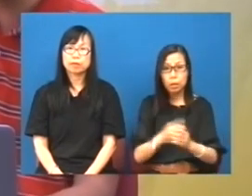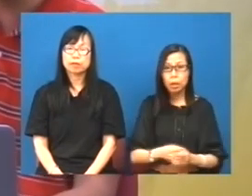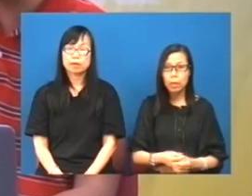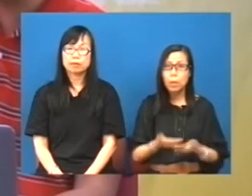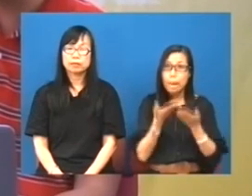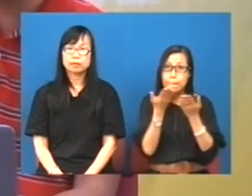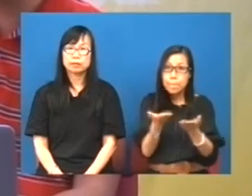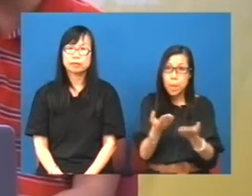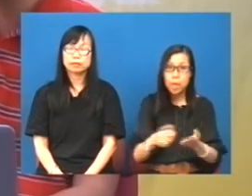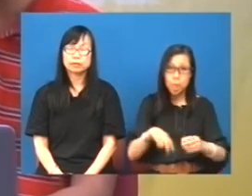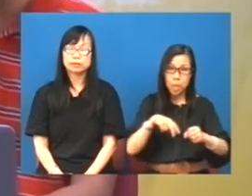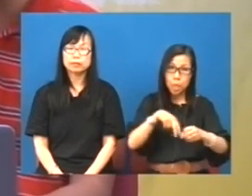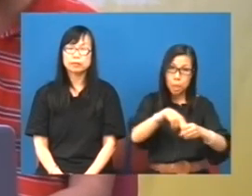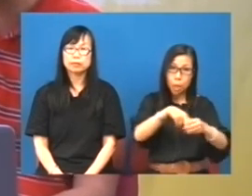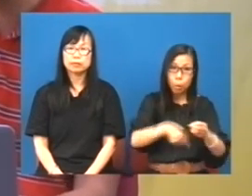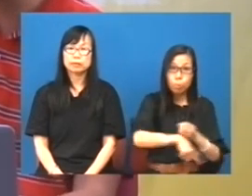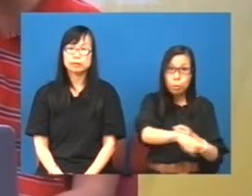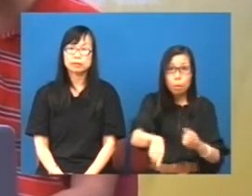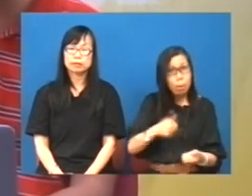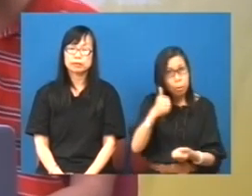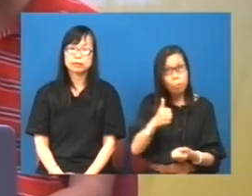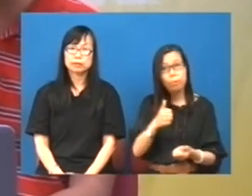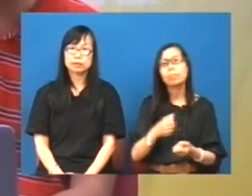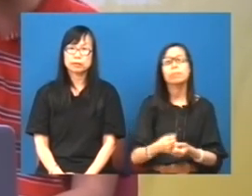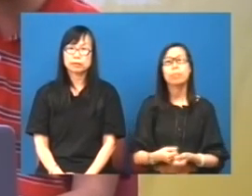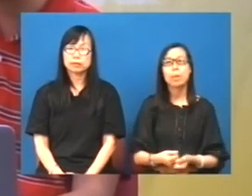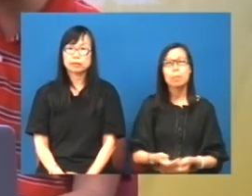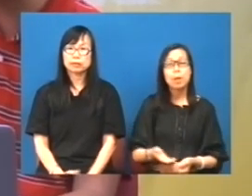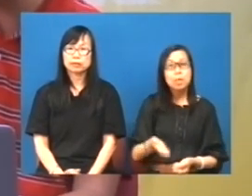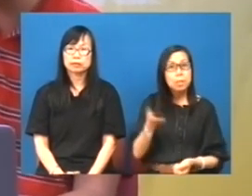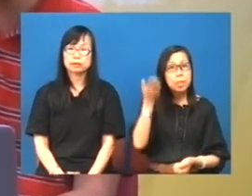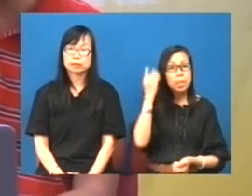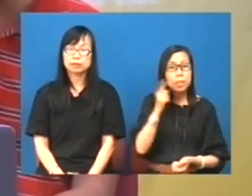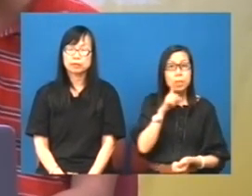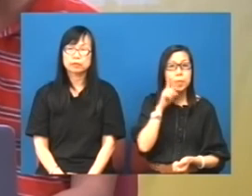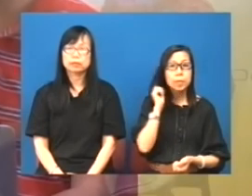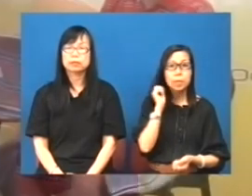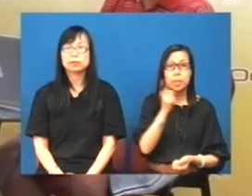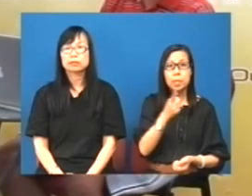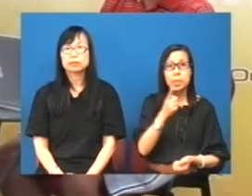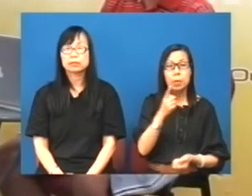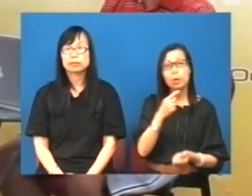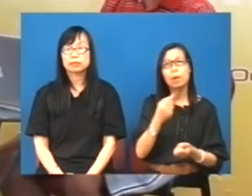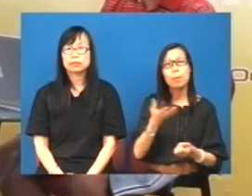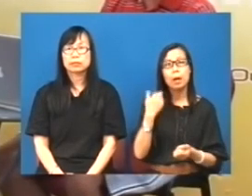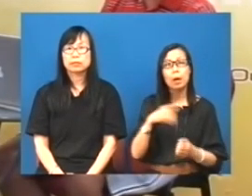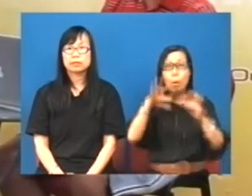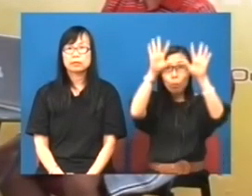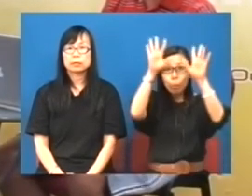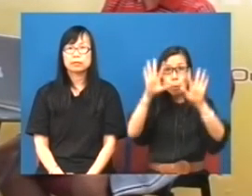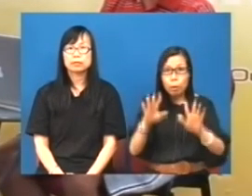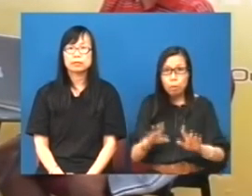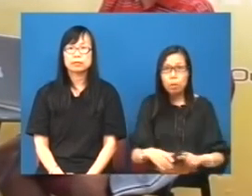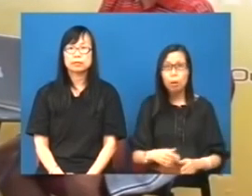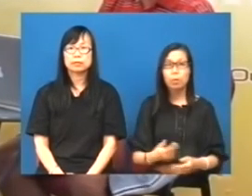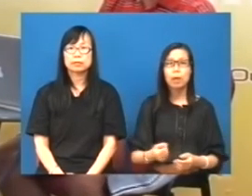給兩隊球隊作賽但其實之前好像上個星期那場球賽很不幸地下大雨變成泥賽